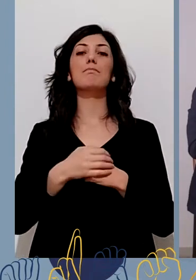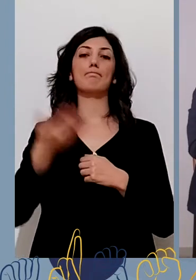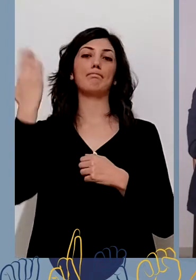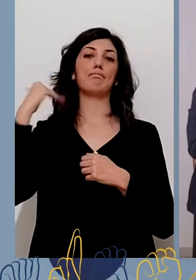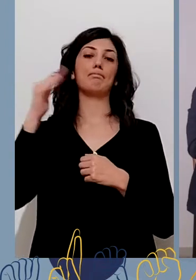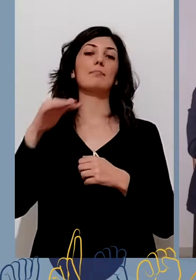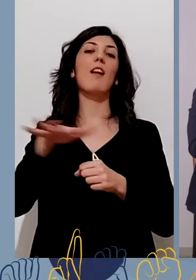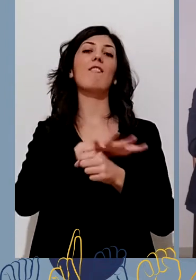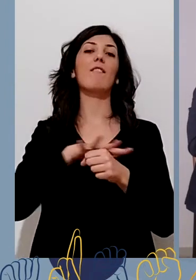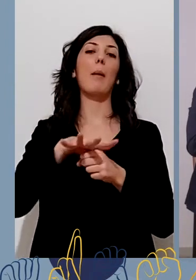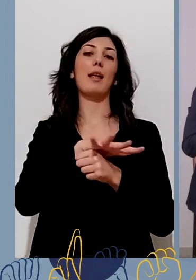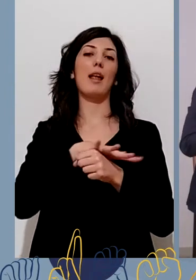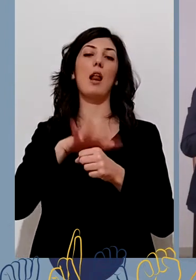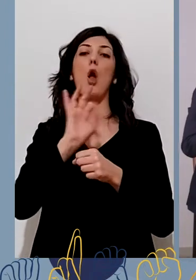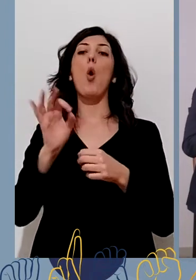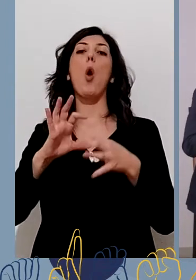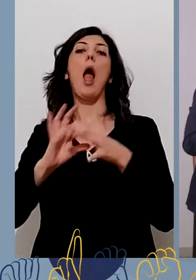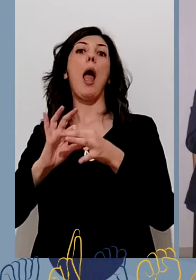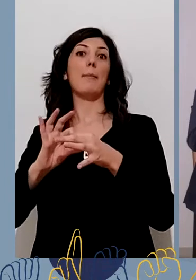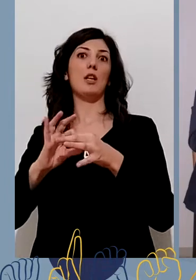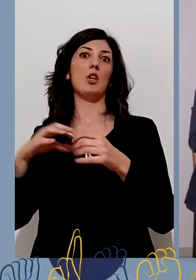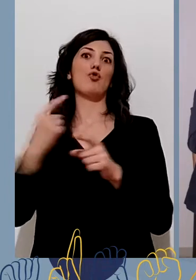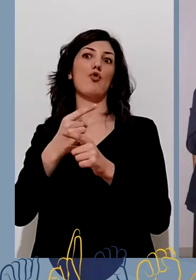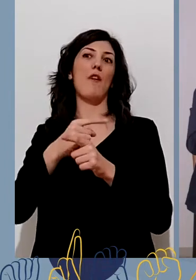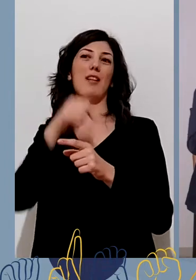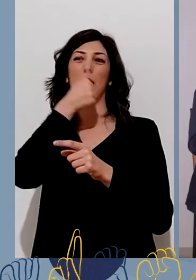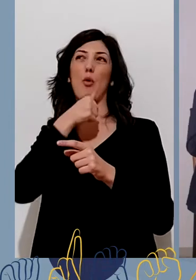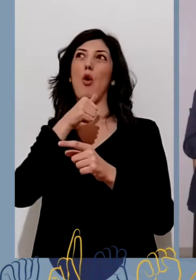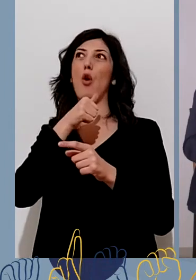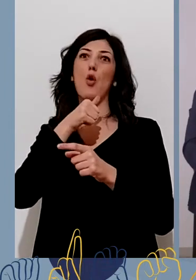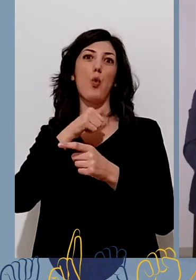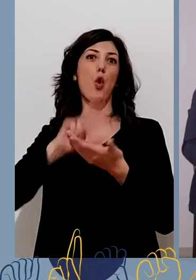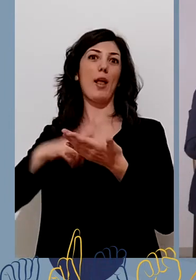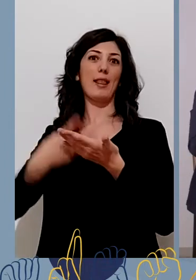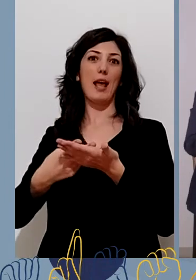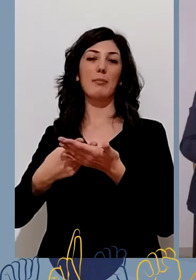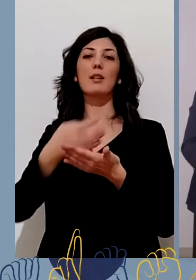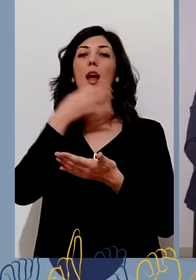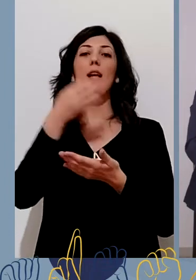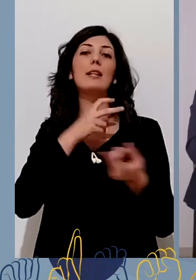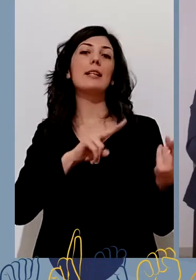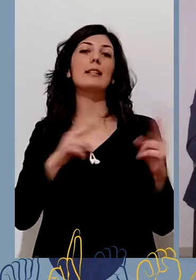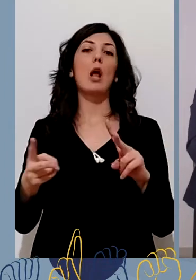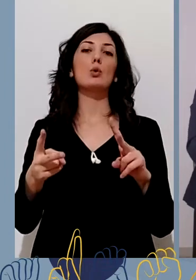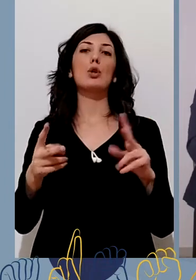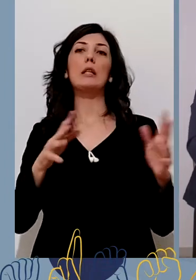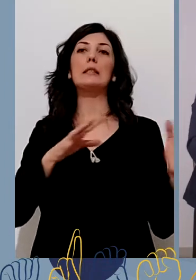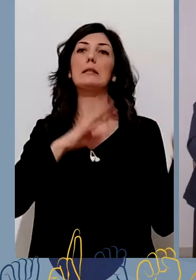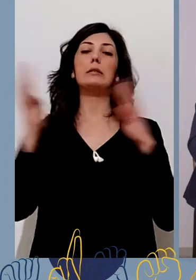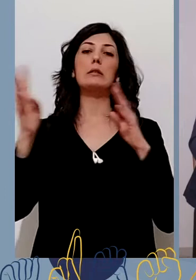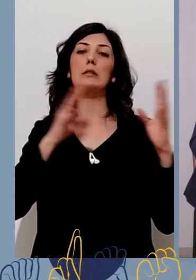agli amici, e quasi sempre c'erano delle traduzioni fuorvianti. Prego.